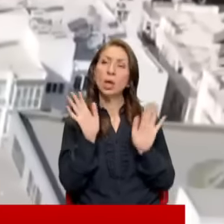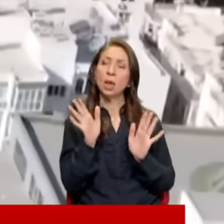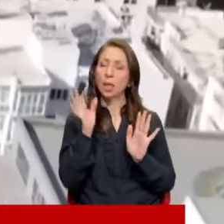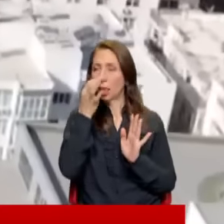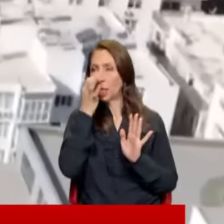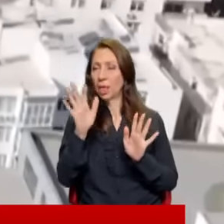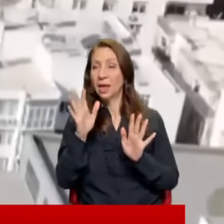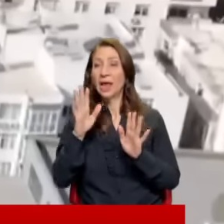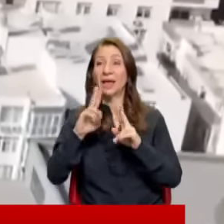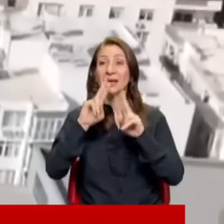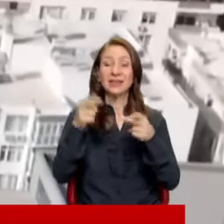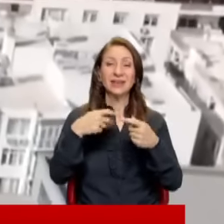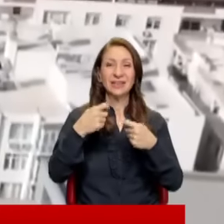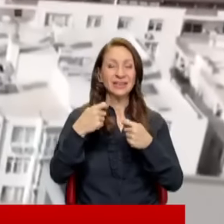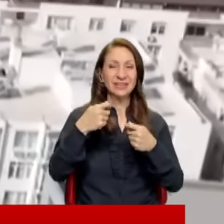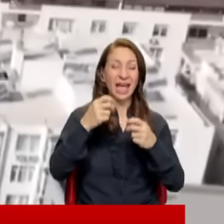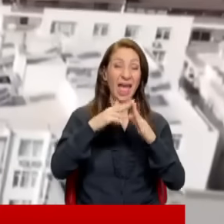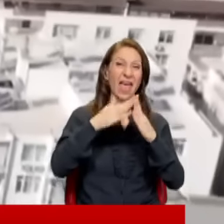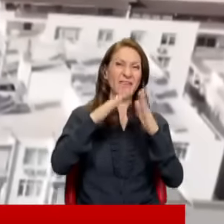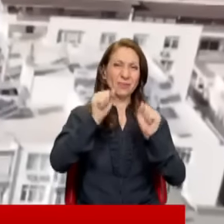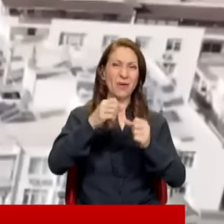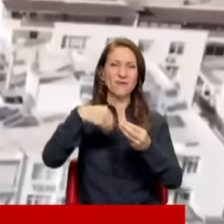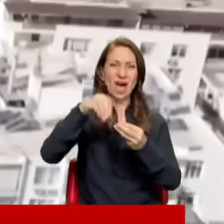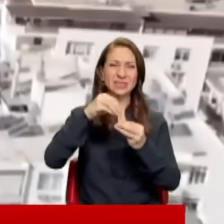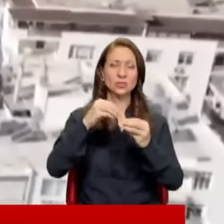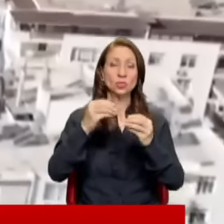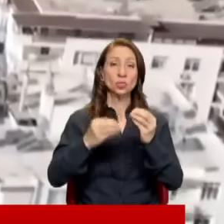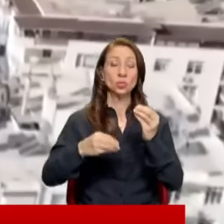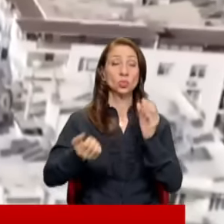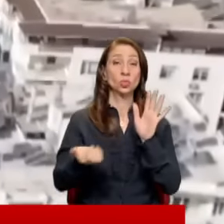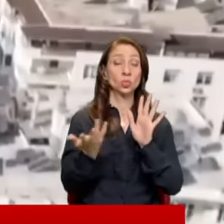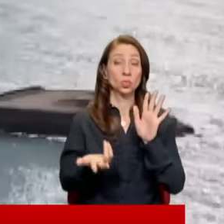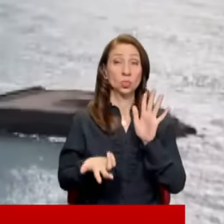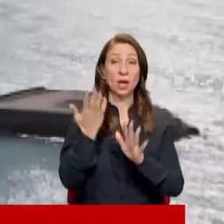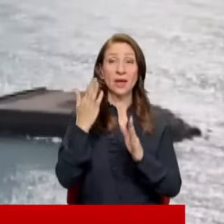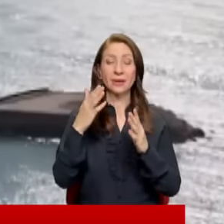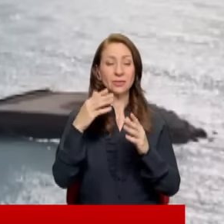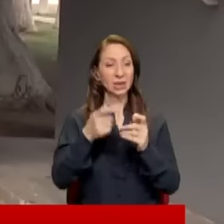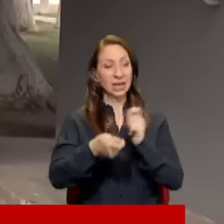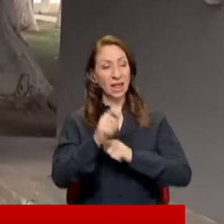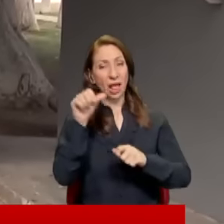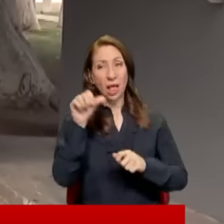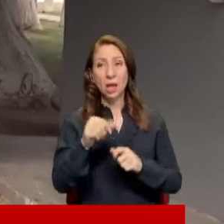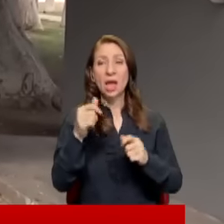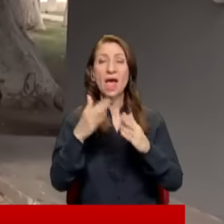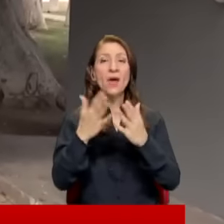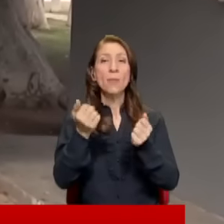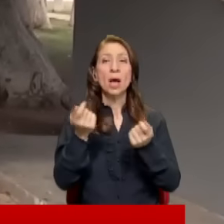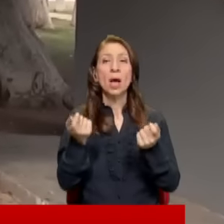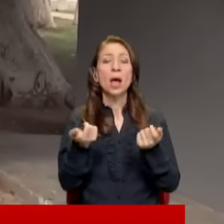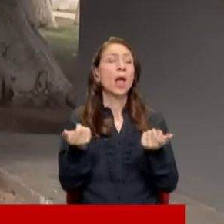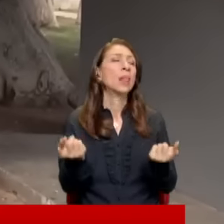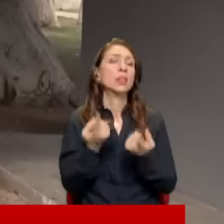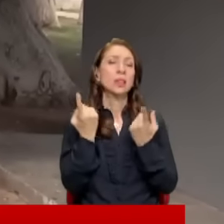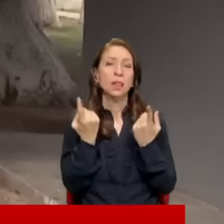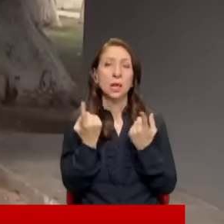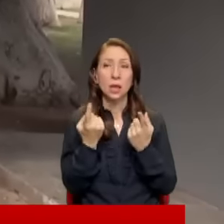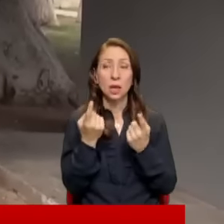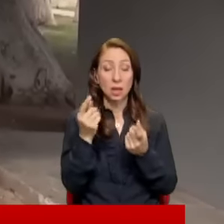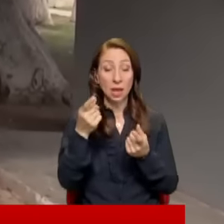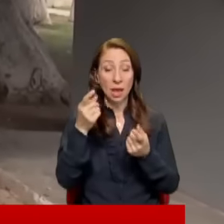caizse konut kredi faizleri yükseldi vatandaş kredi çekemeyince konut satışları da hızla düştü konut kredi faizleri çok